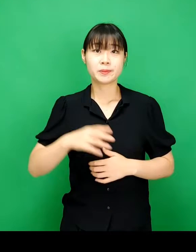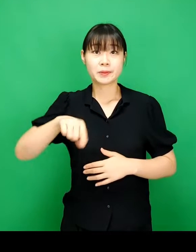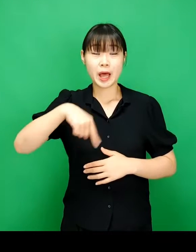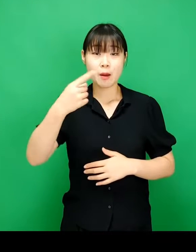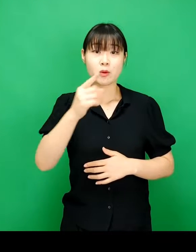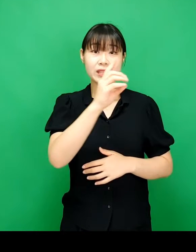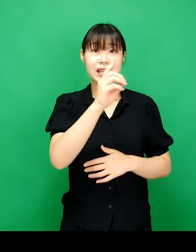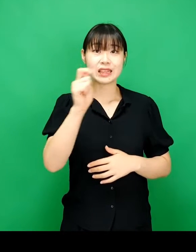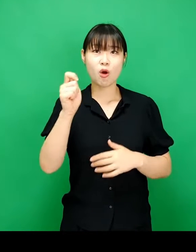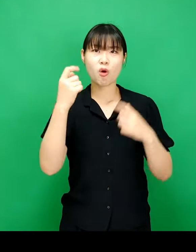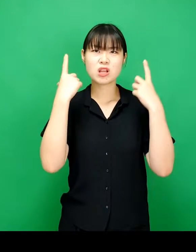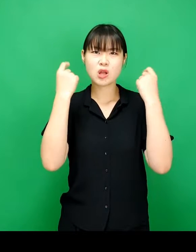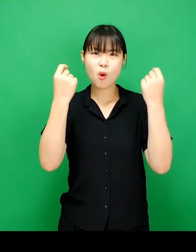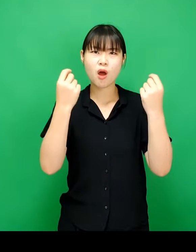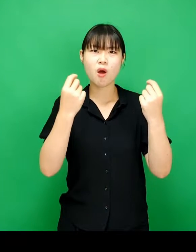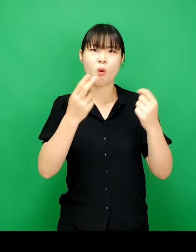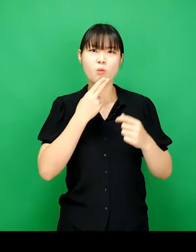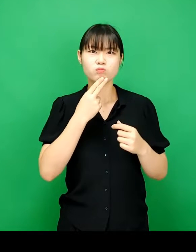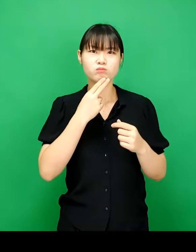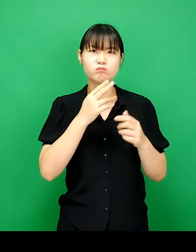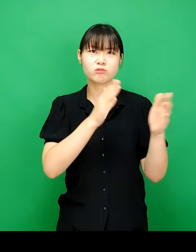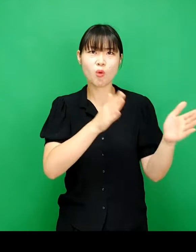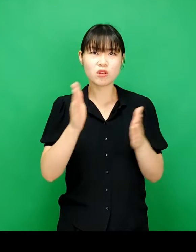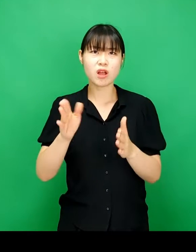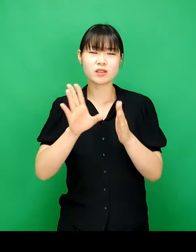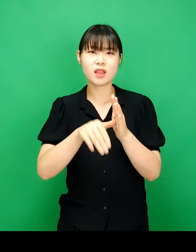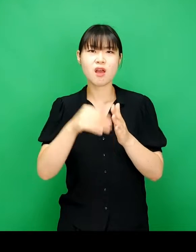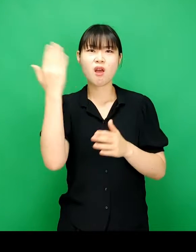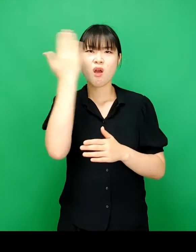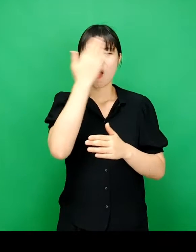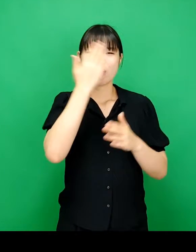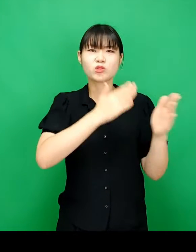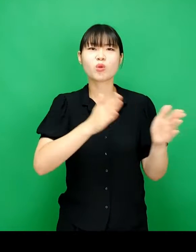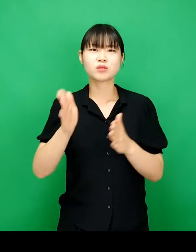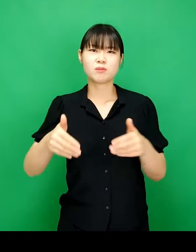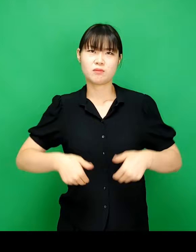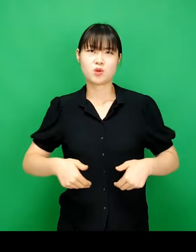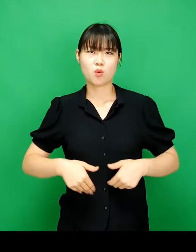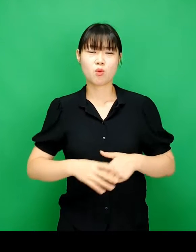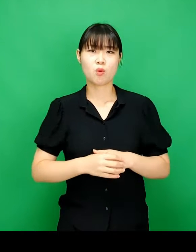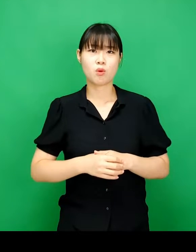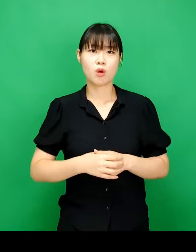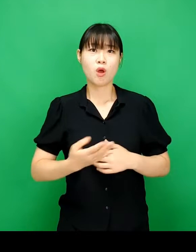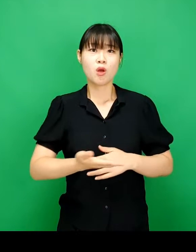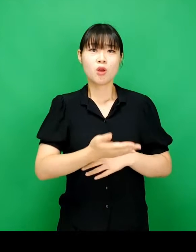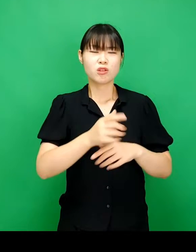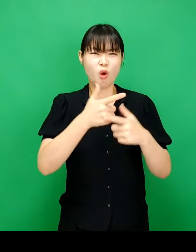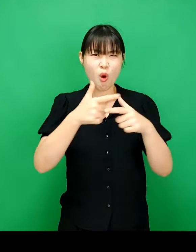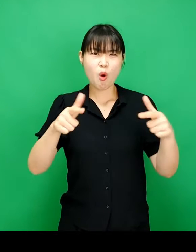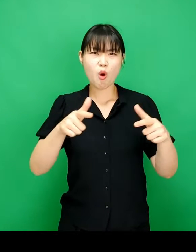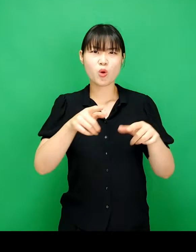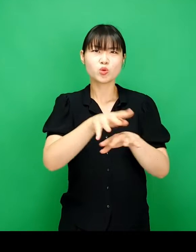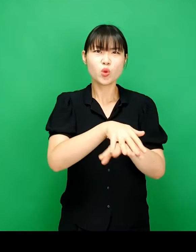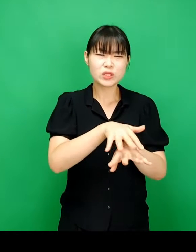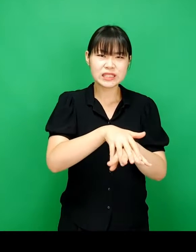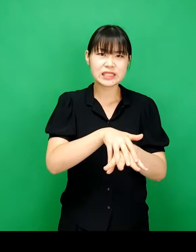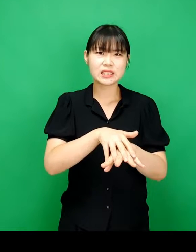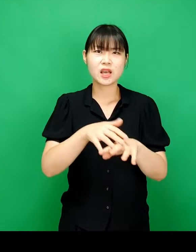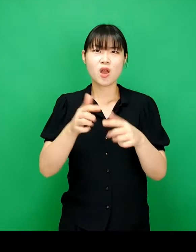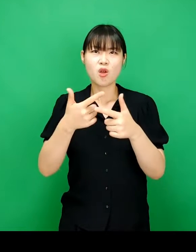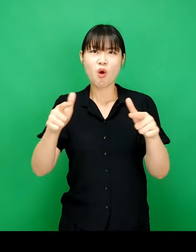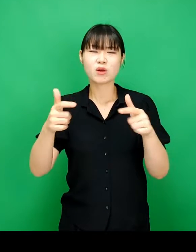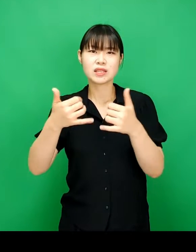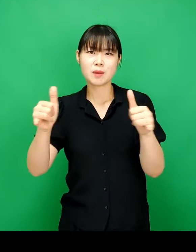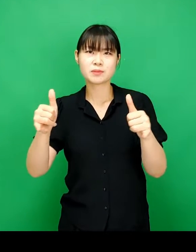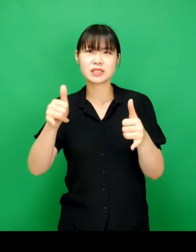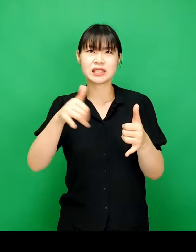보입니다. 다음으로 데이터가 일관성 없이 정리된 경우 정제해줘야 합니다. 여러 조직,